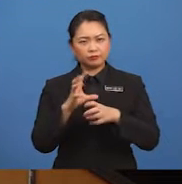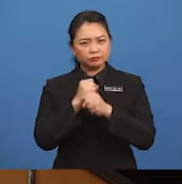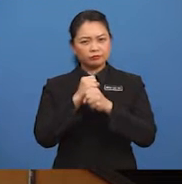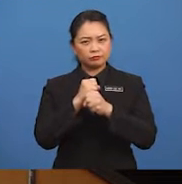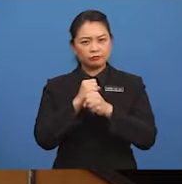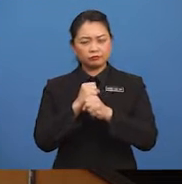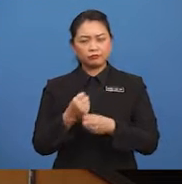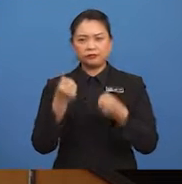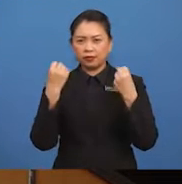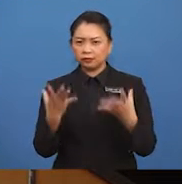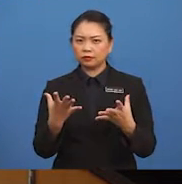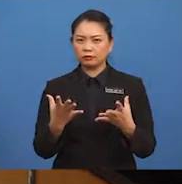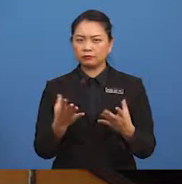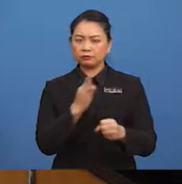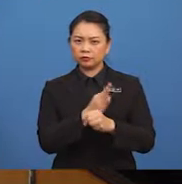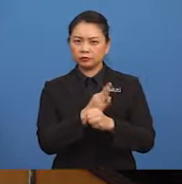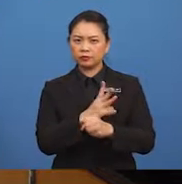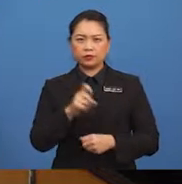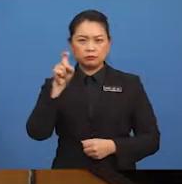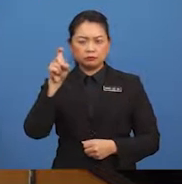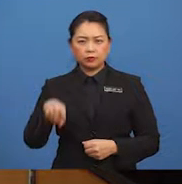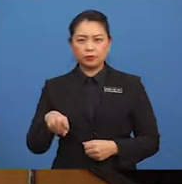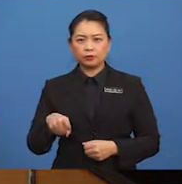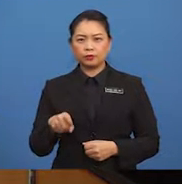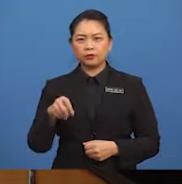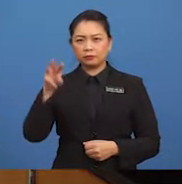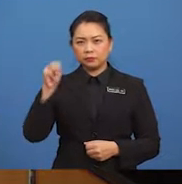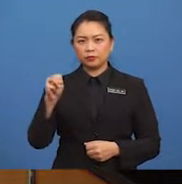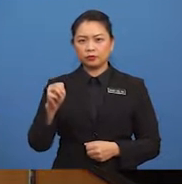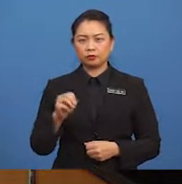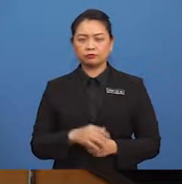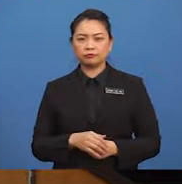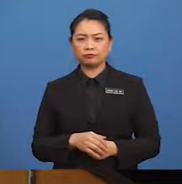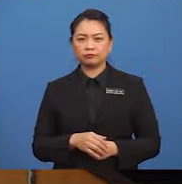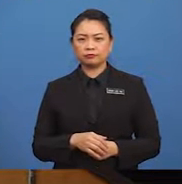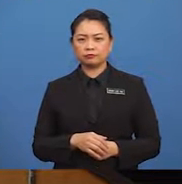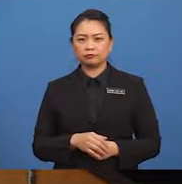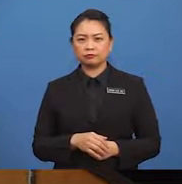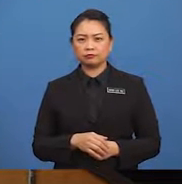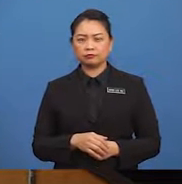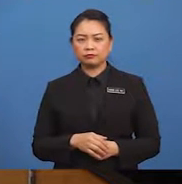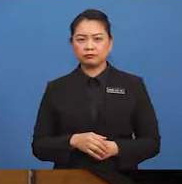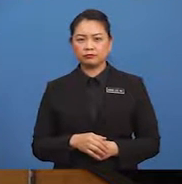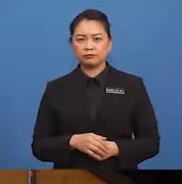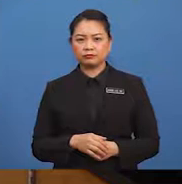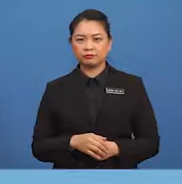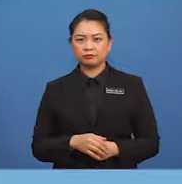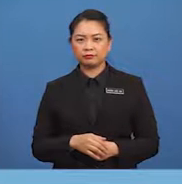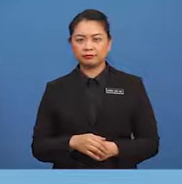Terdapat pelbagai peranan dan keperluan mitosis yang boleh kita bincangkan pada hari